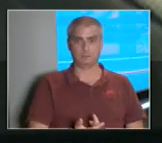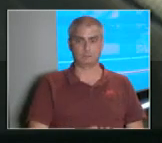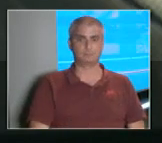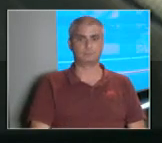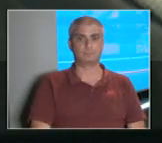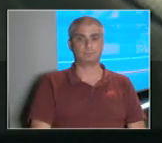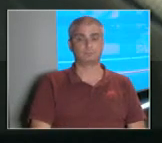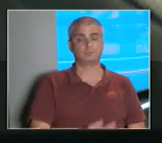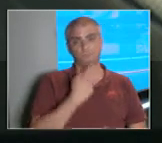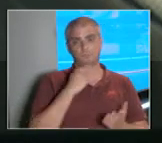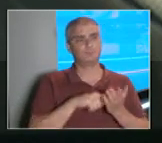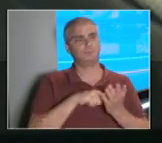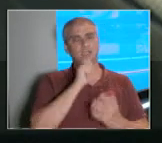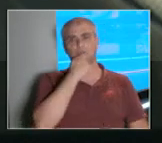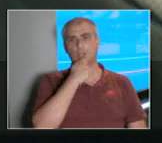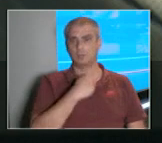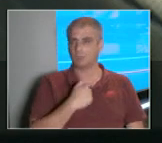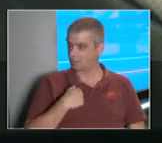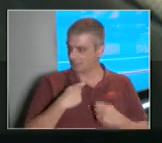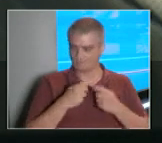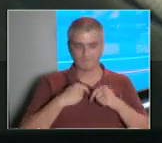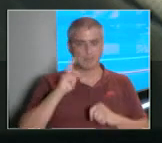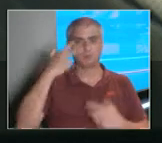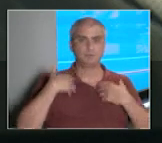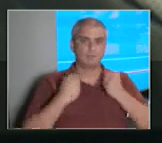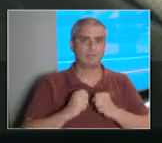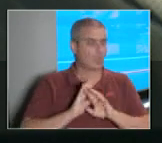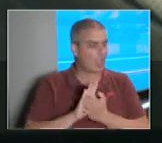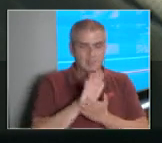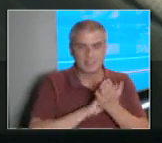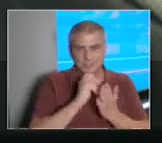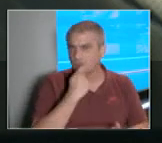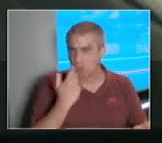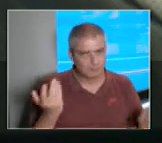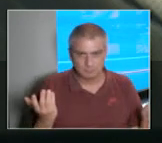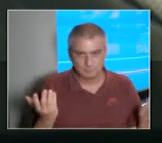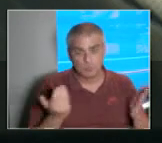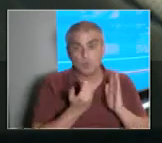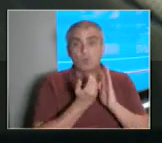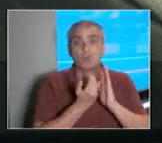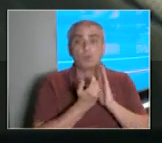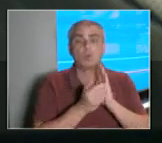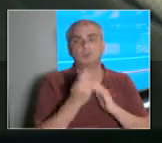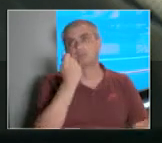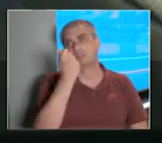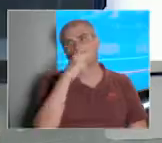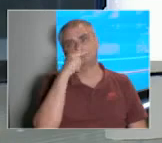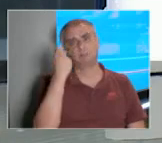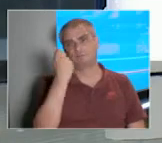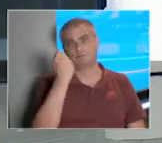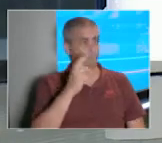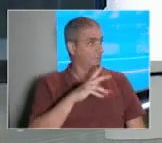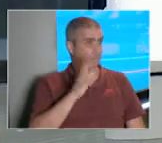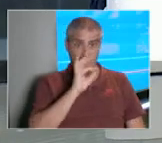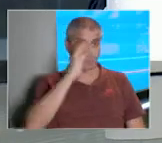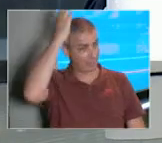קבינט. ואז הוא אומר, בגלל איזה סוד, אני היום חבר ועדת חוץ וביטחון, אין שם שום סוד, למעט אם זה... ועדיין מנדלבליט אחרי כל זה,